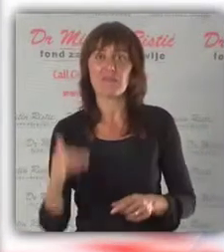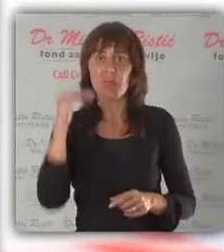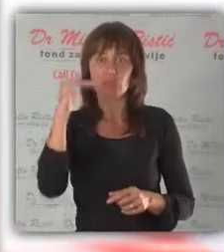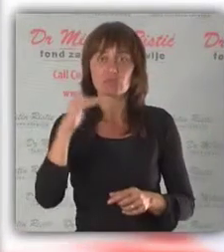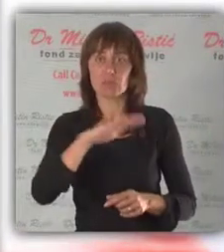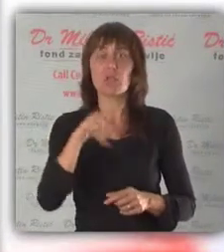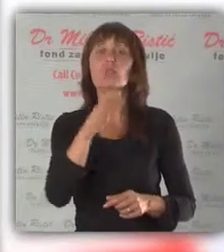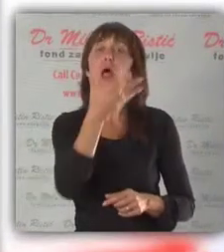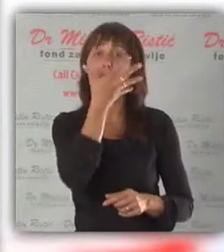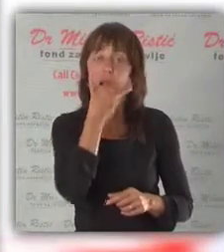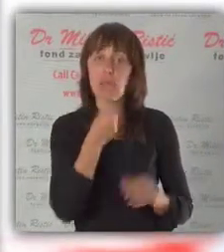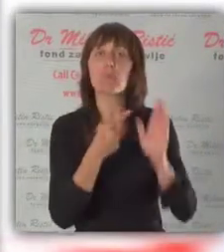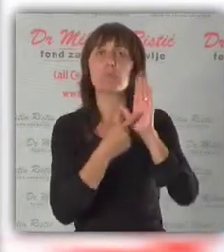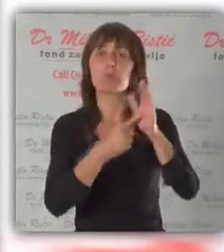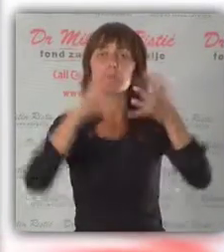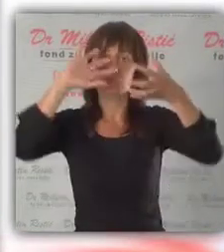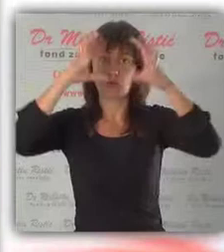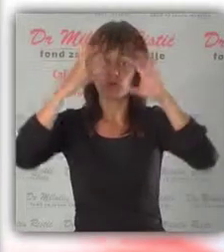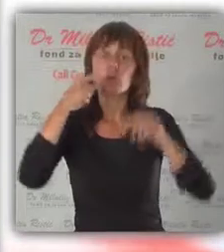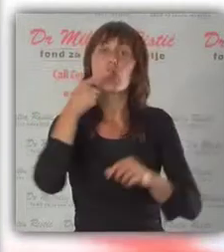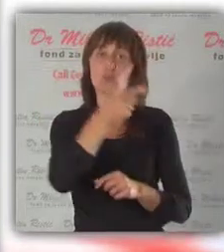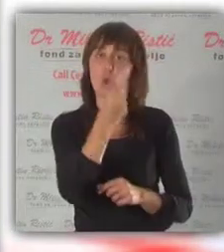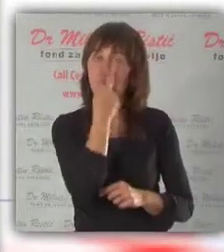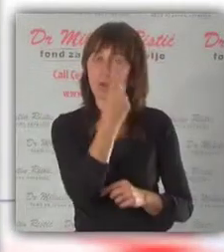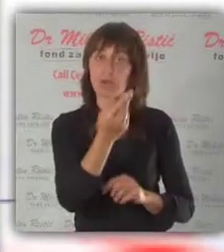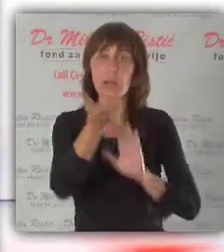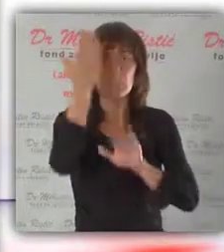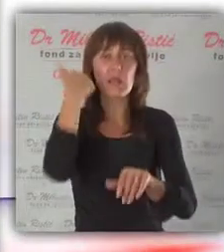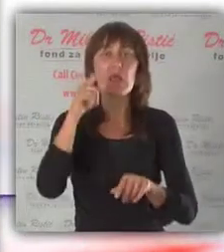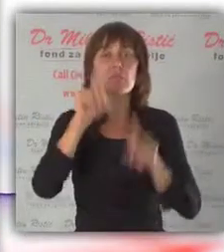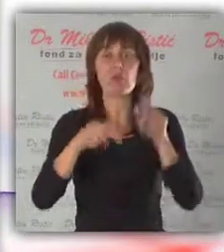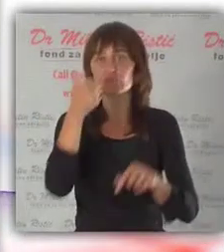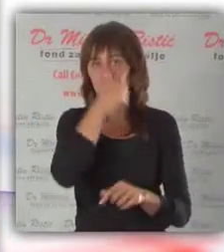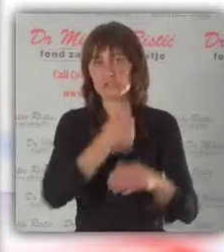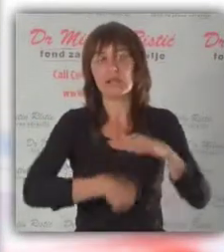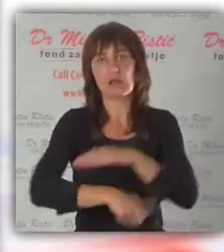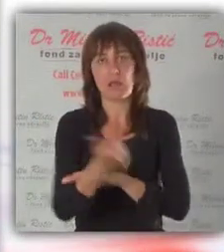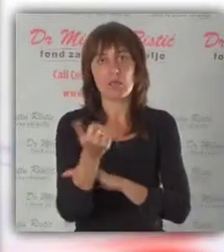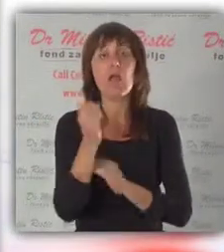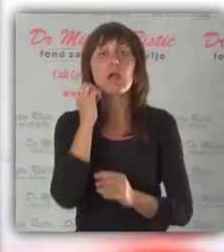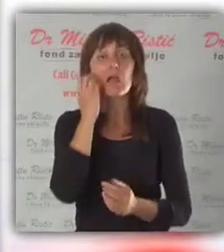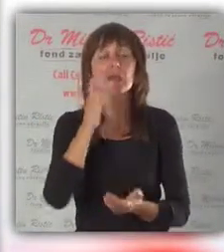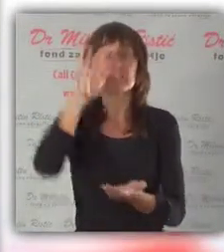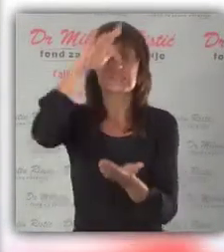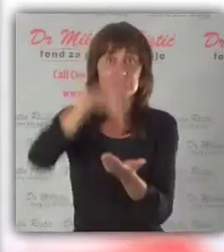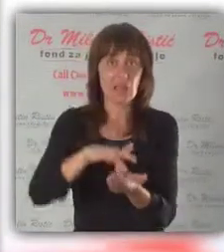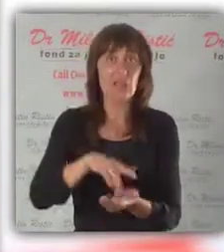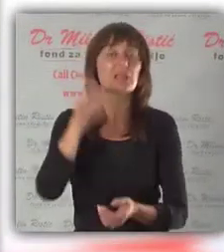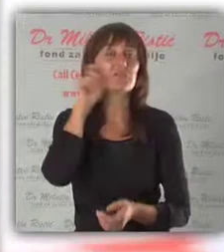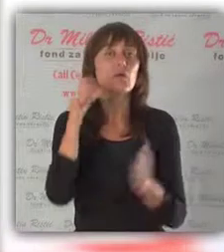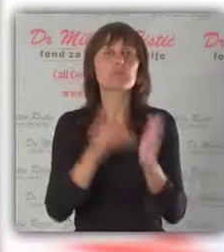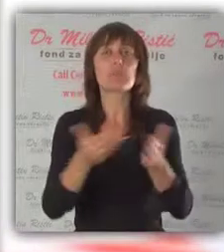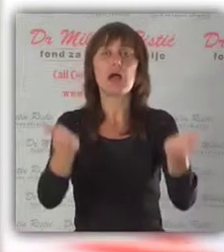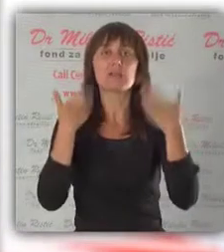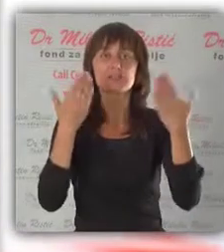stoličica za malo veće dete. To je sve lepo prikazano na internetu, dakle i da se to pogleda pre nego što se krene. Kad se